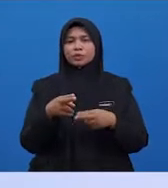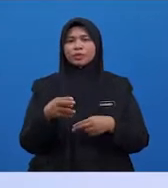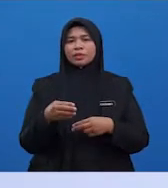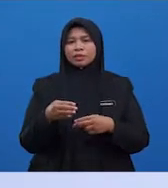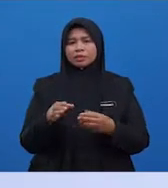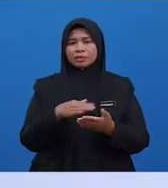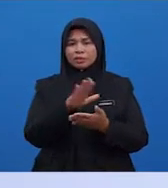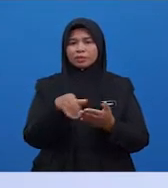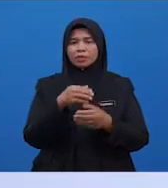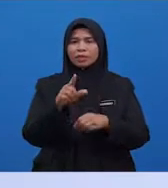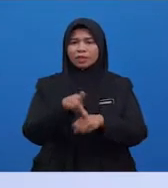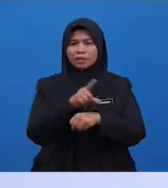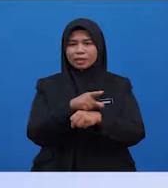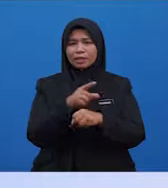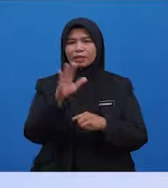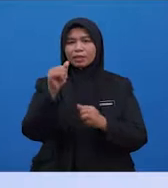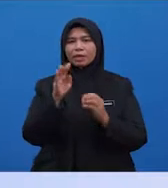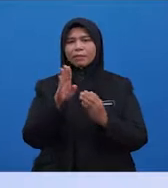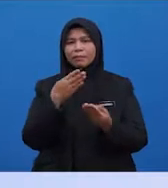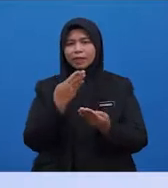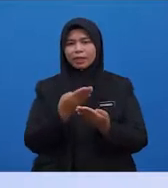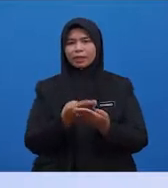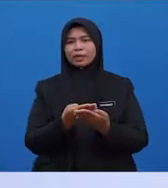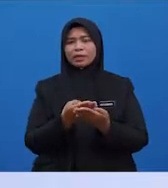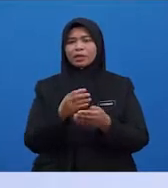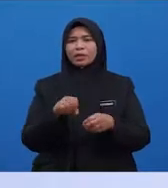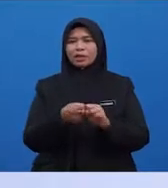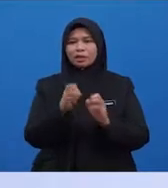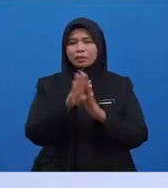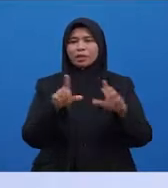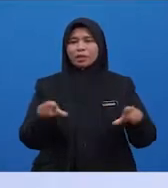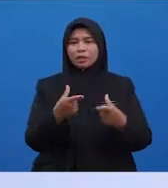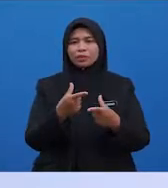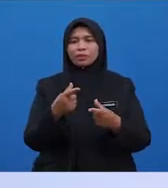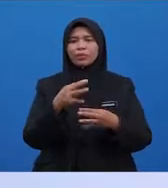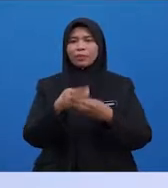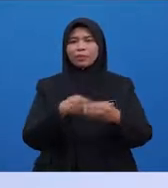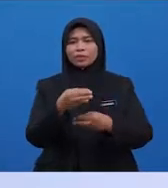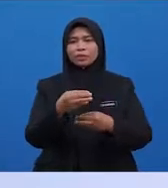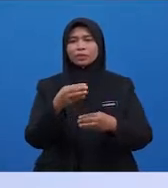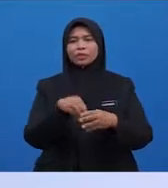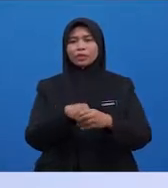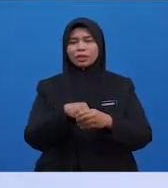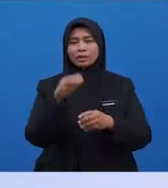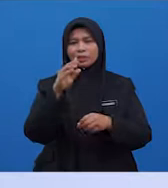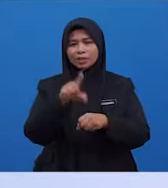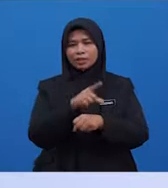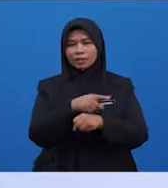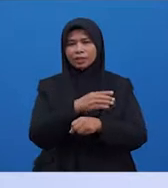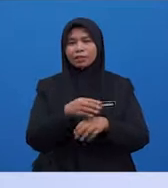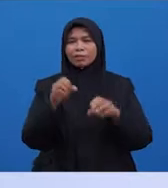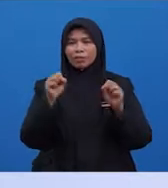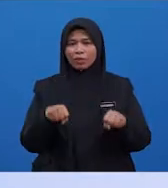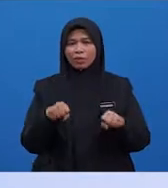mengelola sesi latihan yang berkesan agar berlaku unsur maju dalam latihan dan